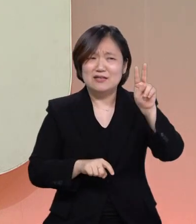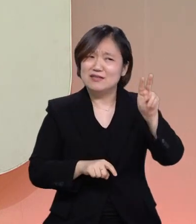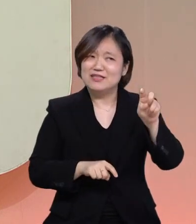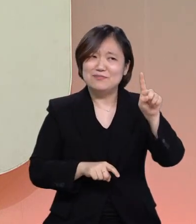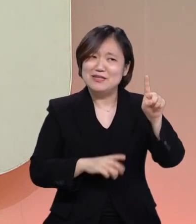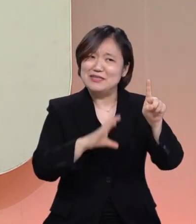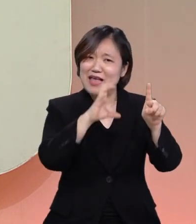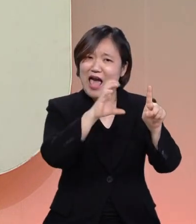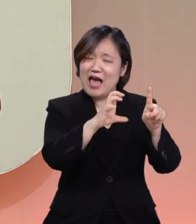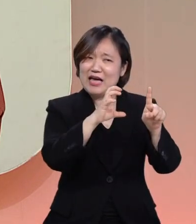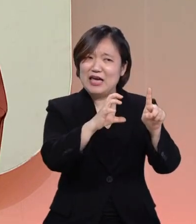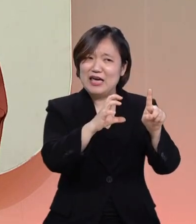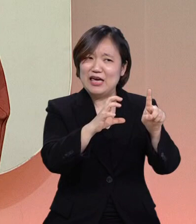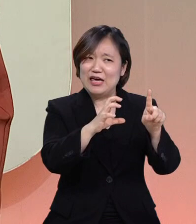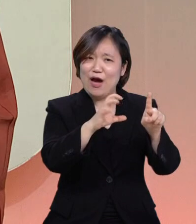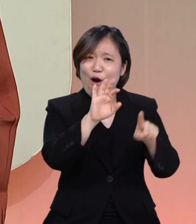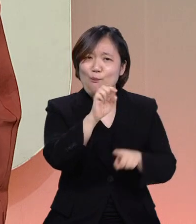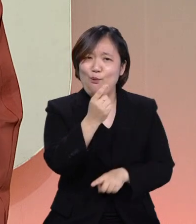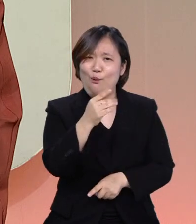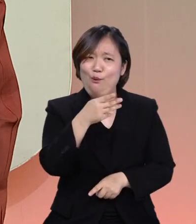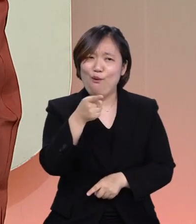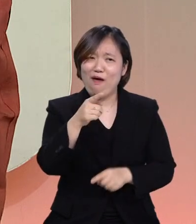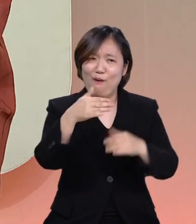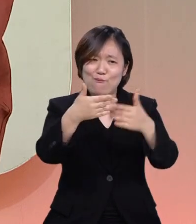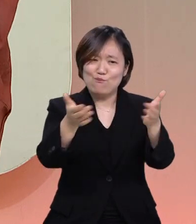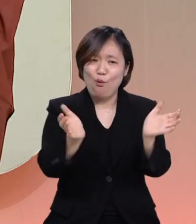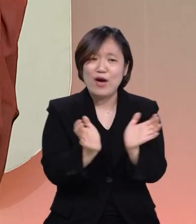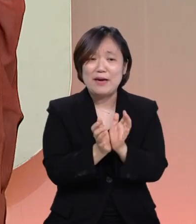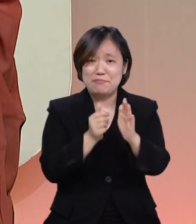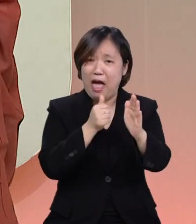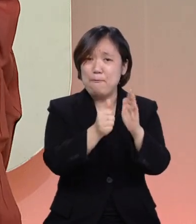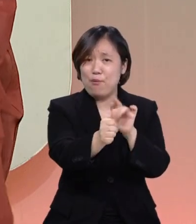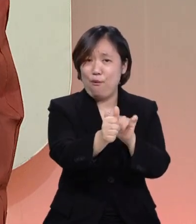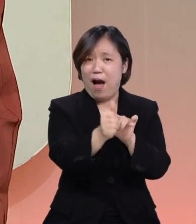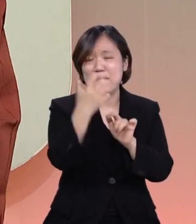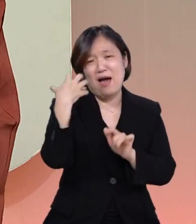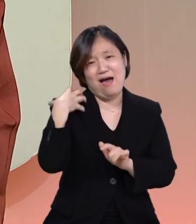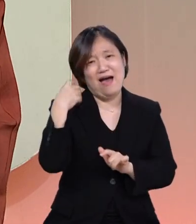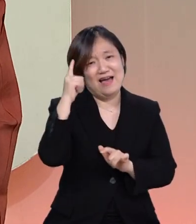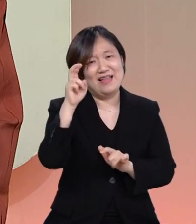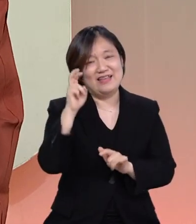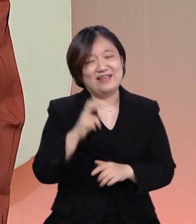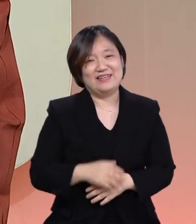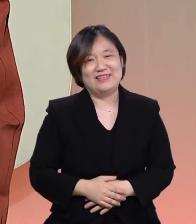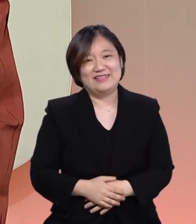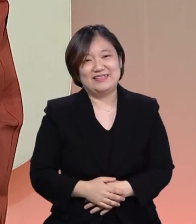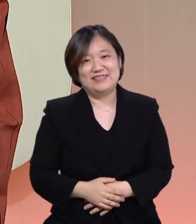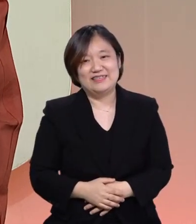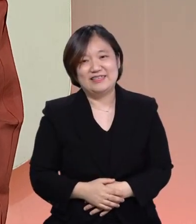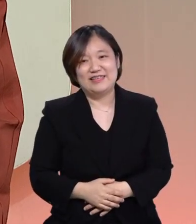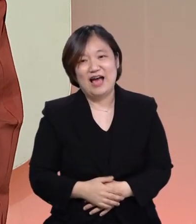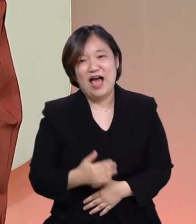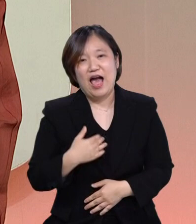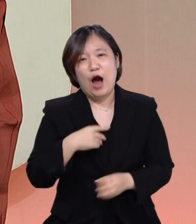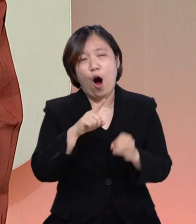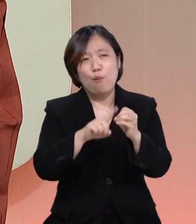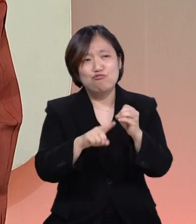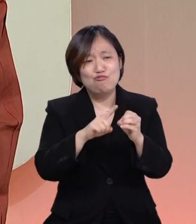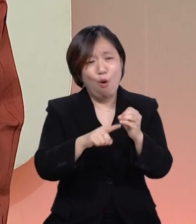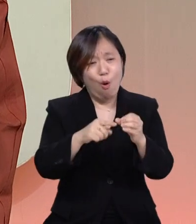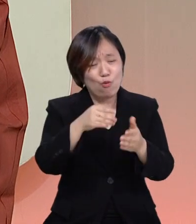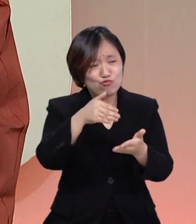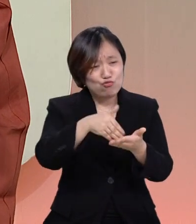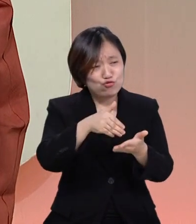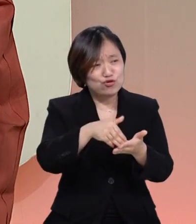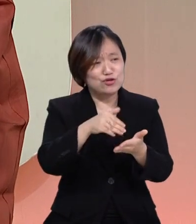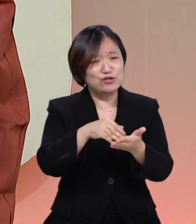공동대표로 계신데요 뭐 저도 잘 모르는 분인데 그분이 이제 그러면서 이렇게 불교 언론을